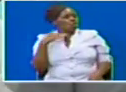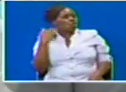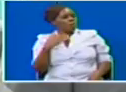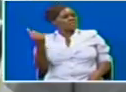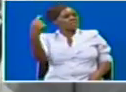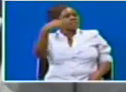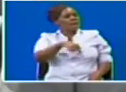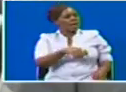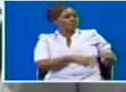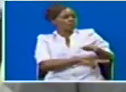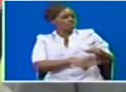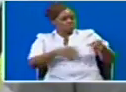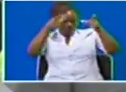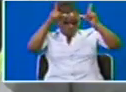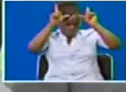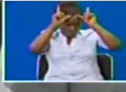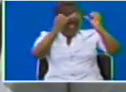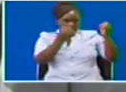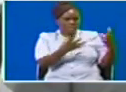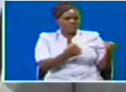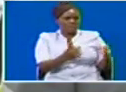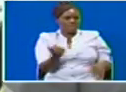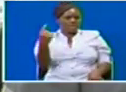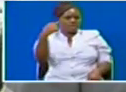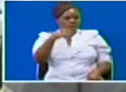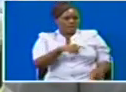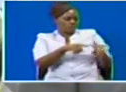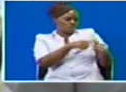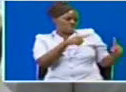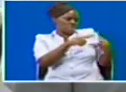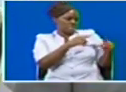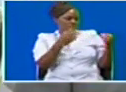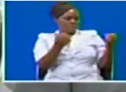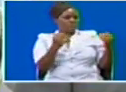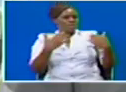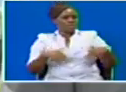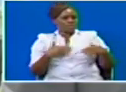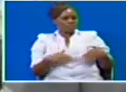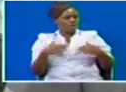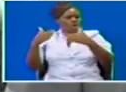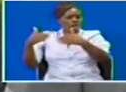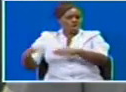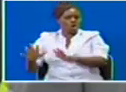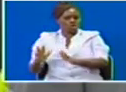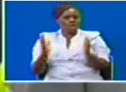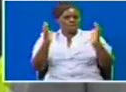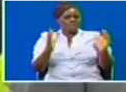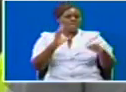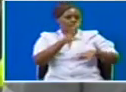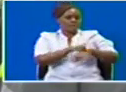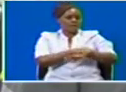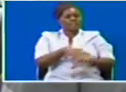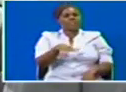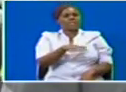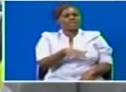ambao wamekuja kuiba ng'ombe zetu wengi, wamekuja kuua watu wetu wengi. Tumepata hasara kubwa sana katika sehemu hii